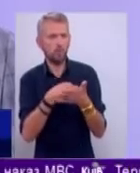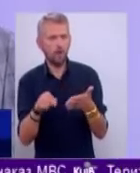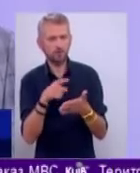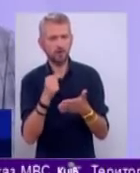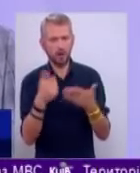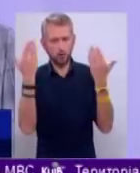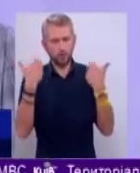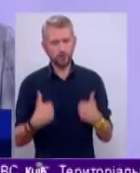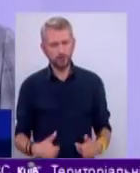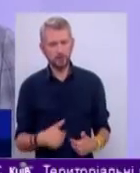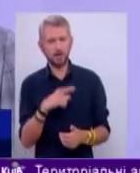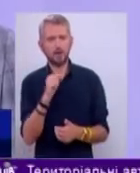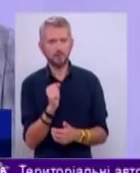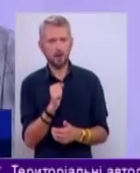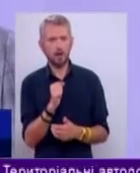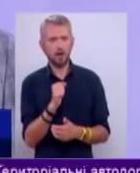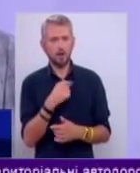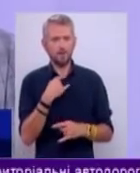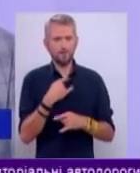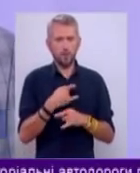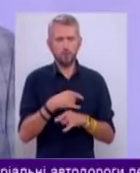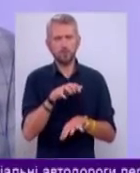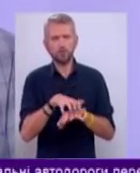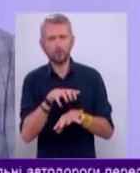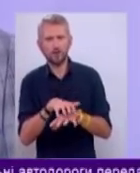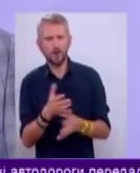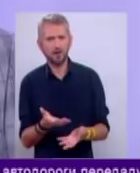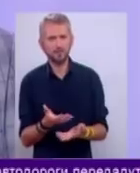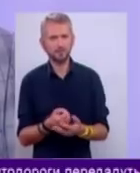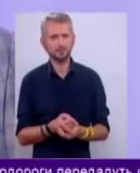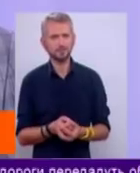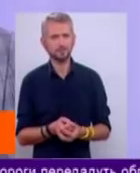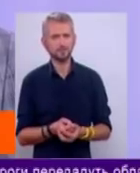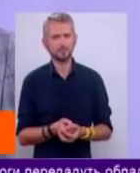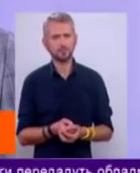за форму, взуття. Тобто